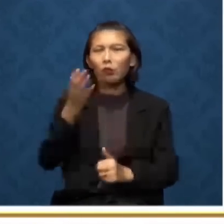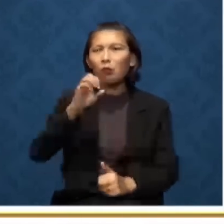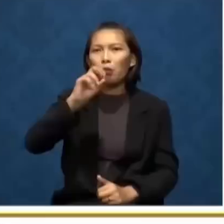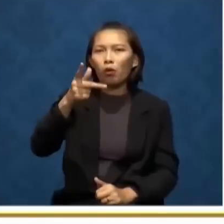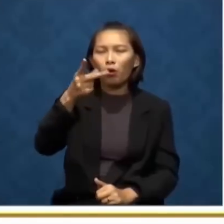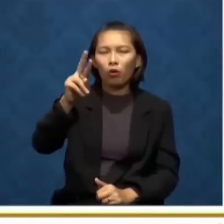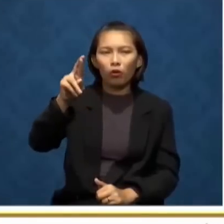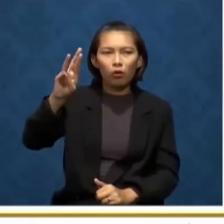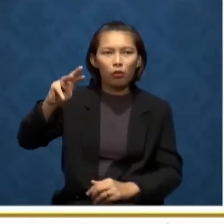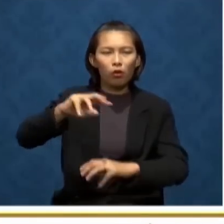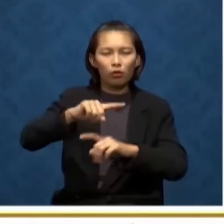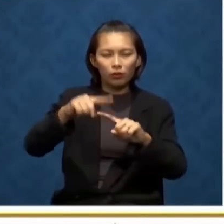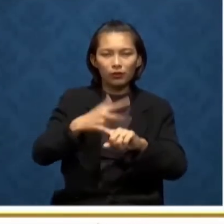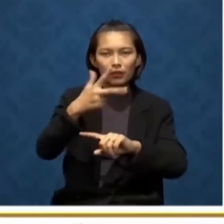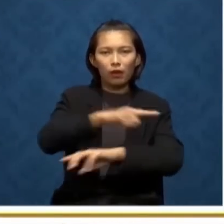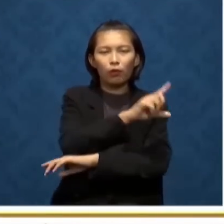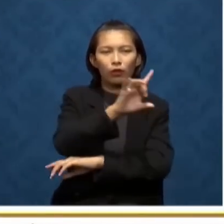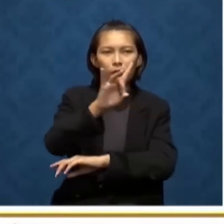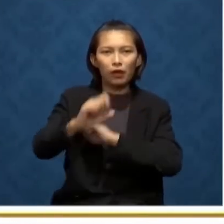มีนาคม 2.565